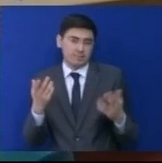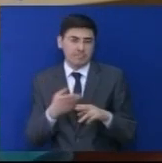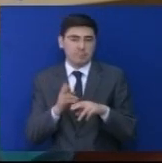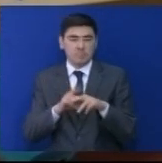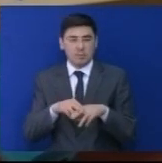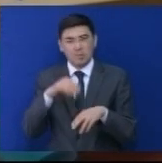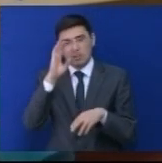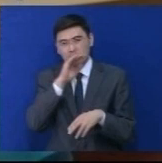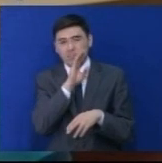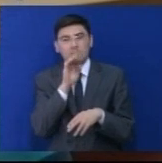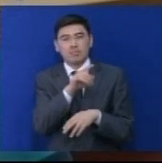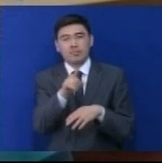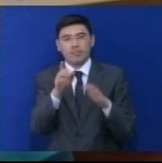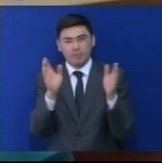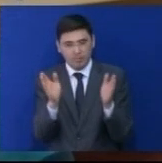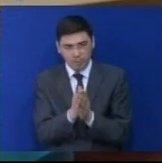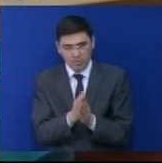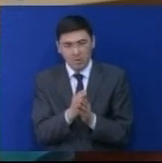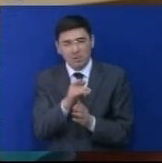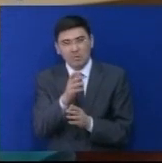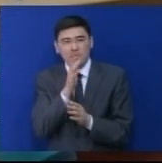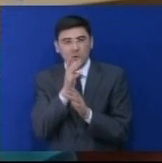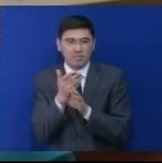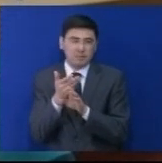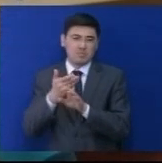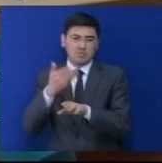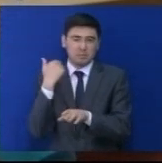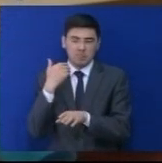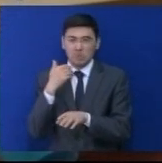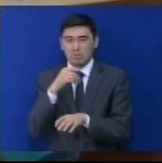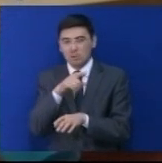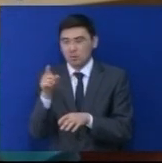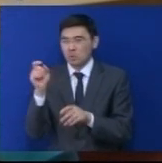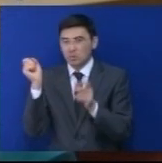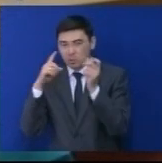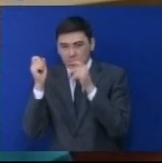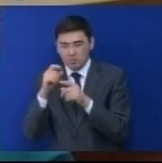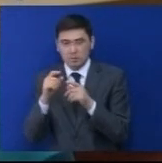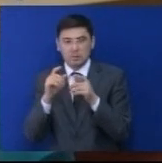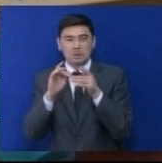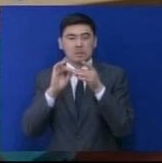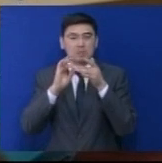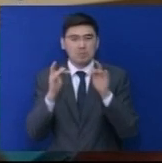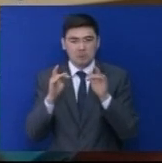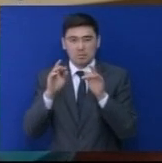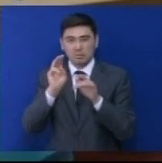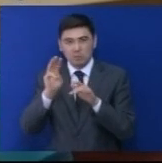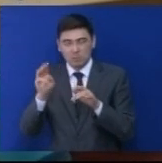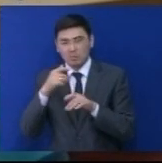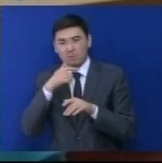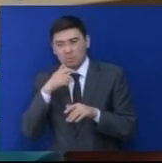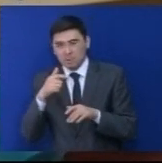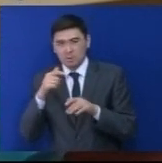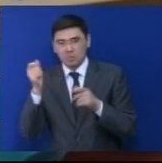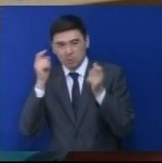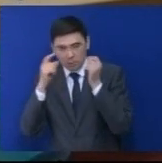просьба родителей, чтобы они обращались в школу, чтобы они изучали этот сайт. В сайте есть инструкции для